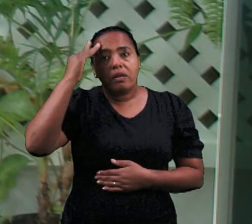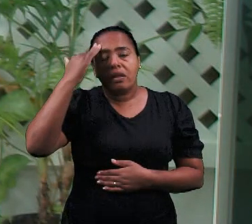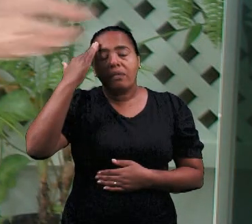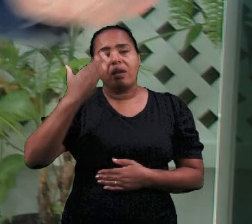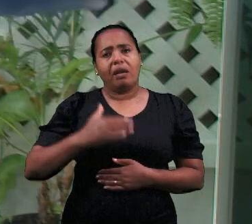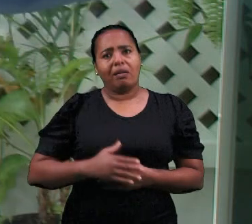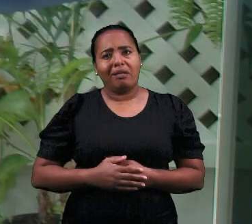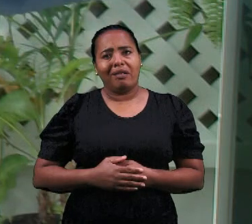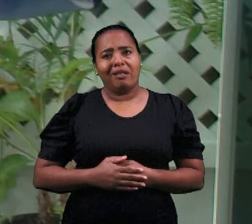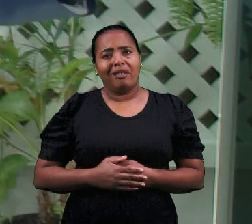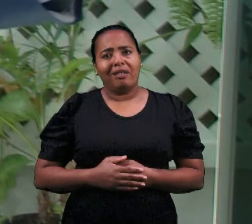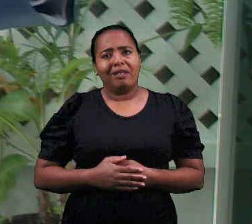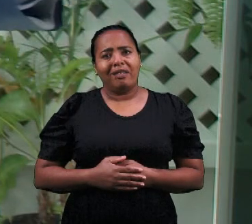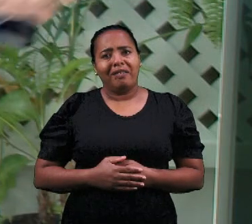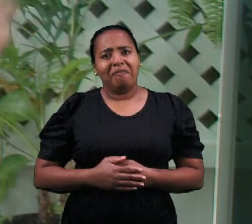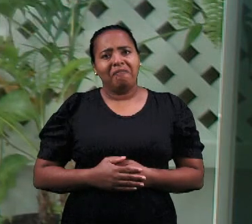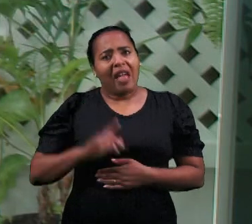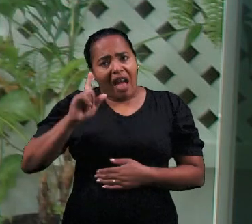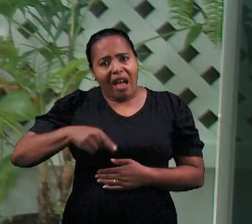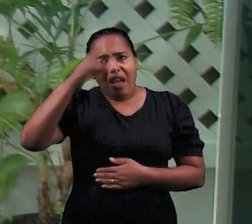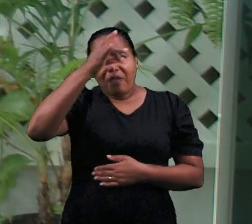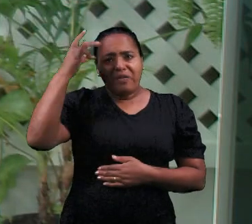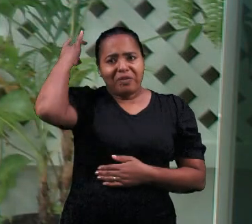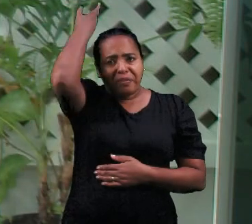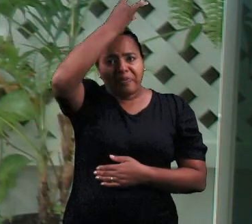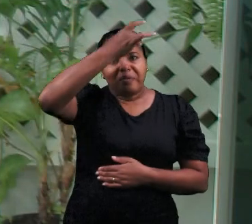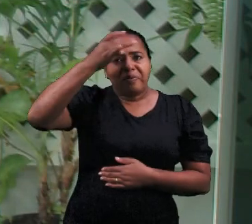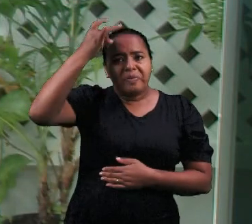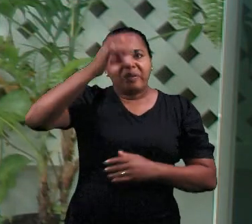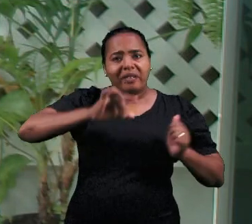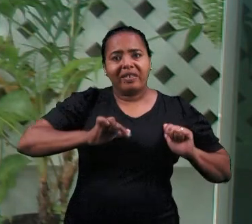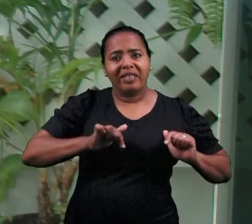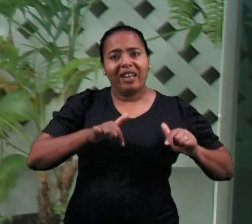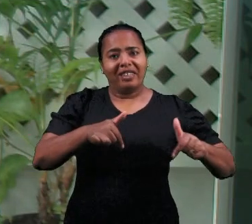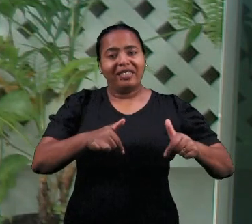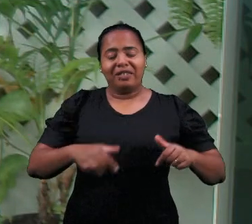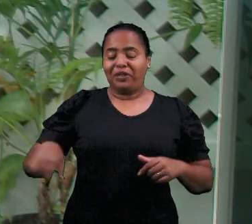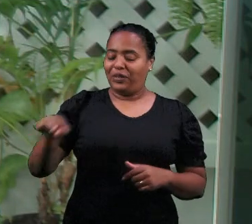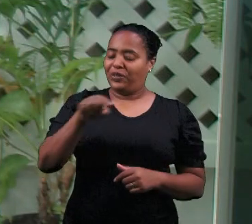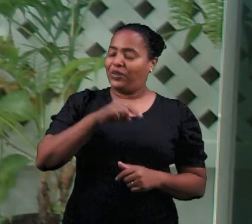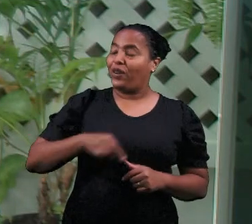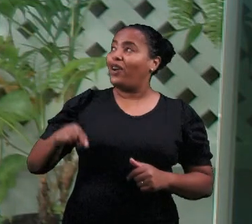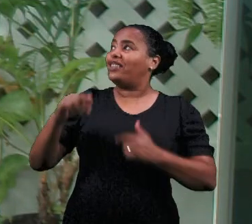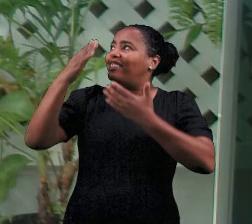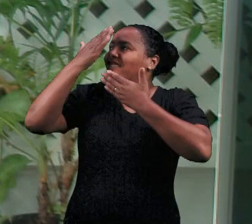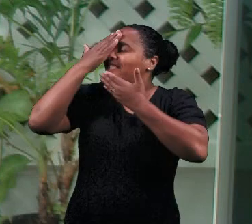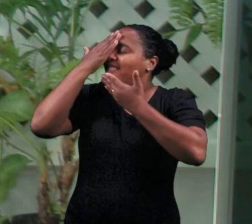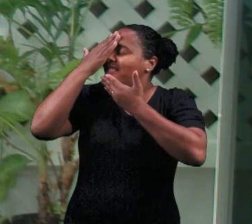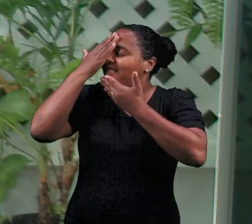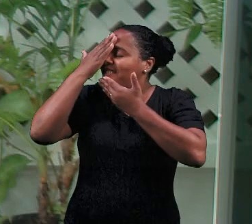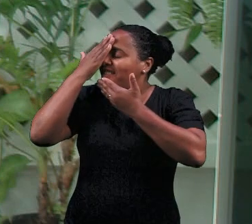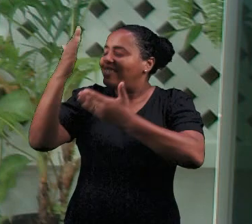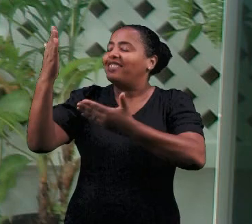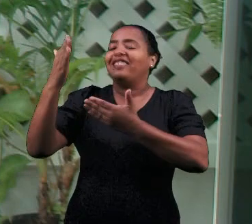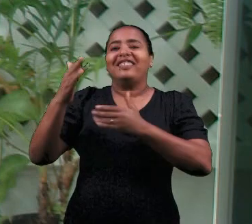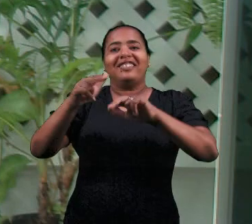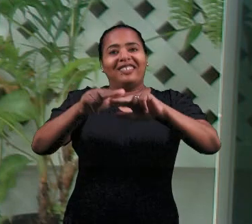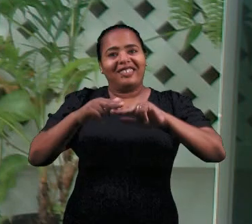un enfant qui a 8 ans d'âge, avec cette compréhension, le Saint-Esprit qui fait cela.